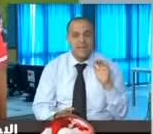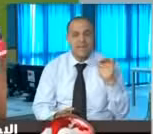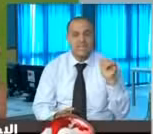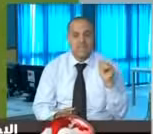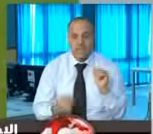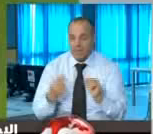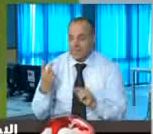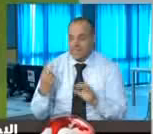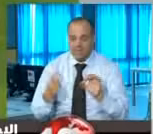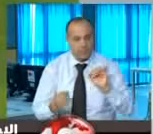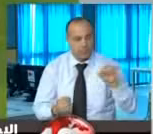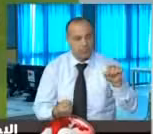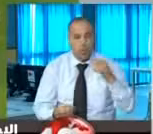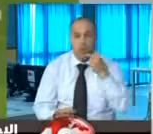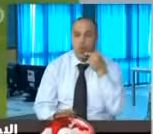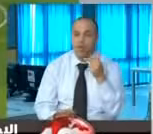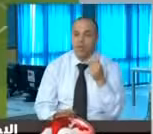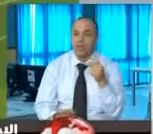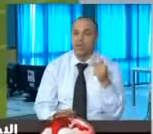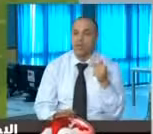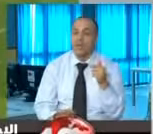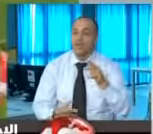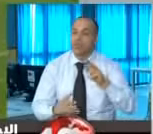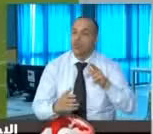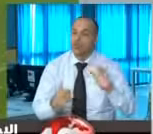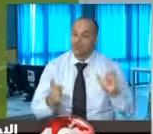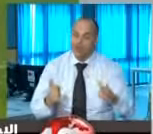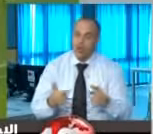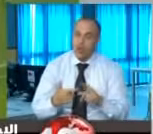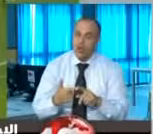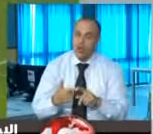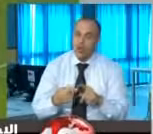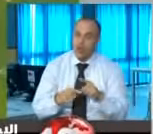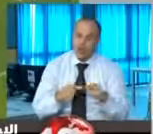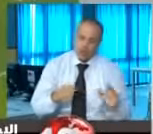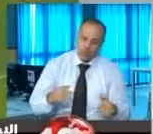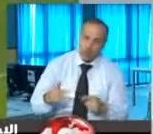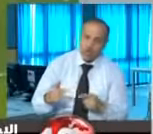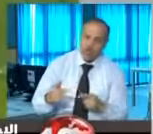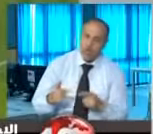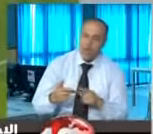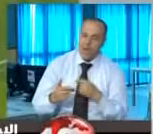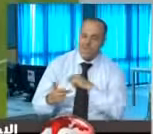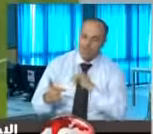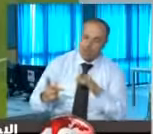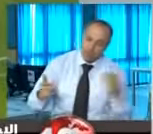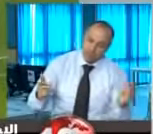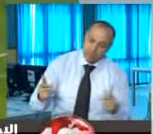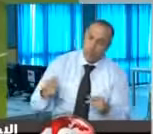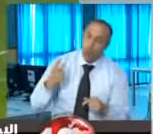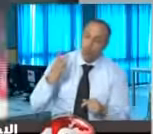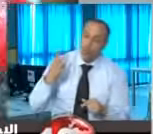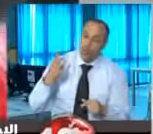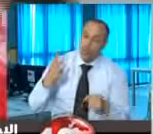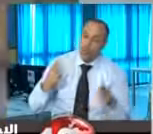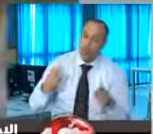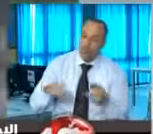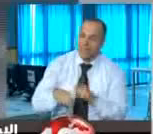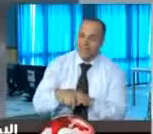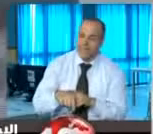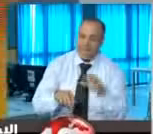بثنائية نظيفة حملت على التوالي توقيع كل من اليوناني ميتروغلو والإسباني أليكس غريمالدو غارثيا في